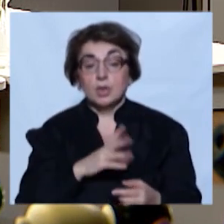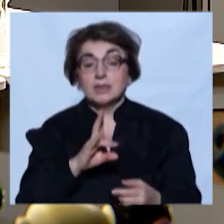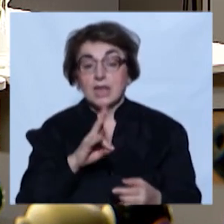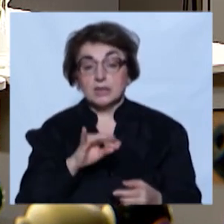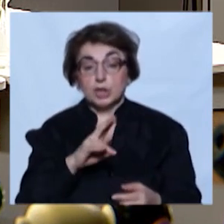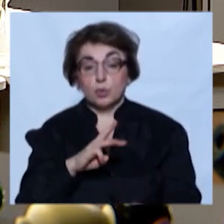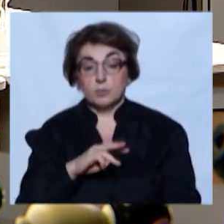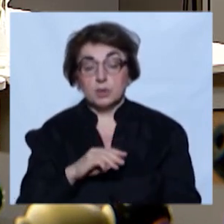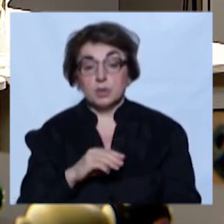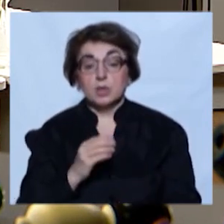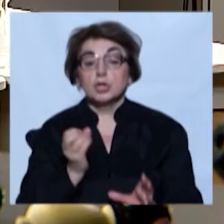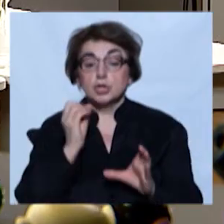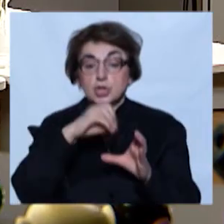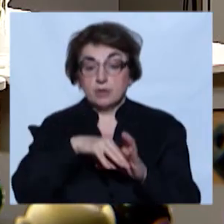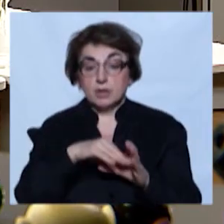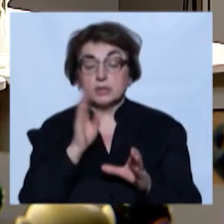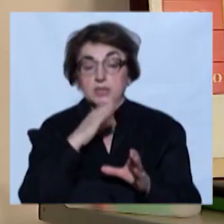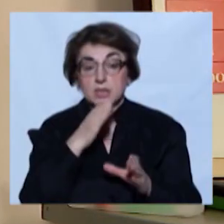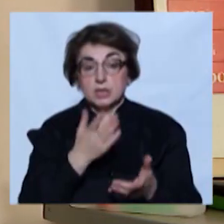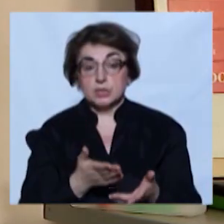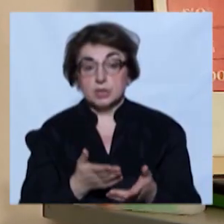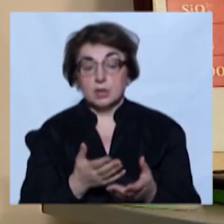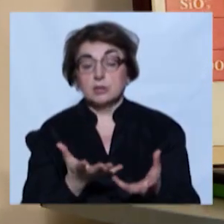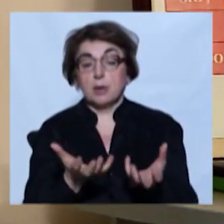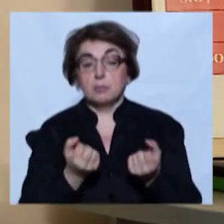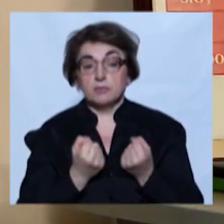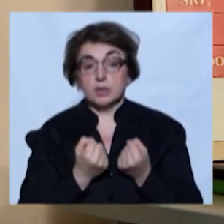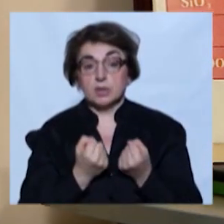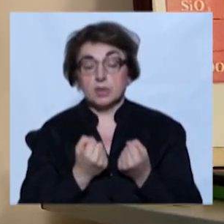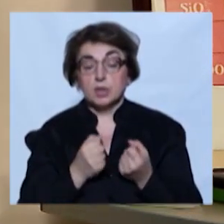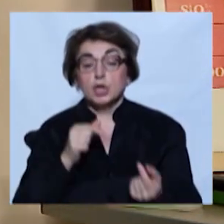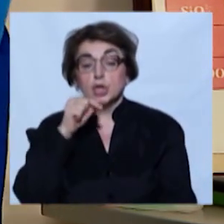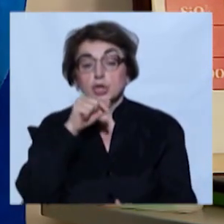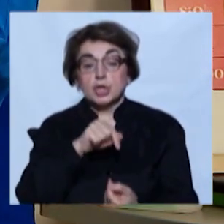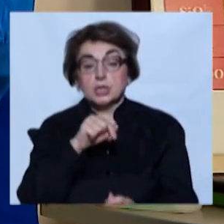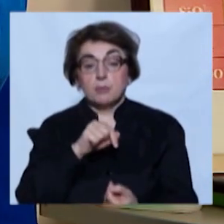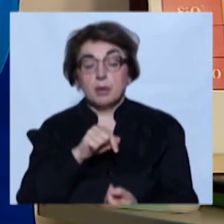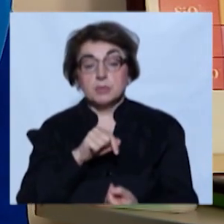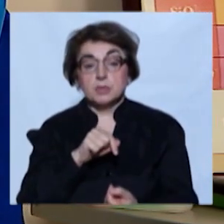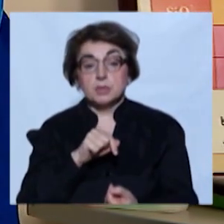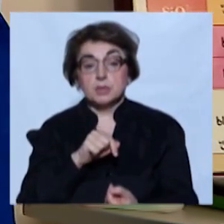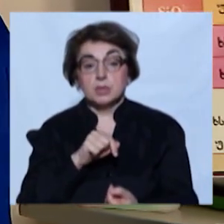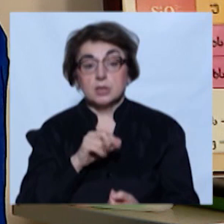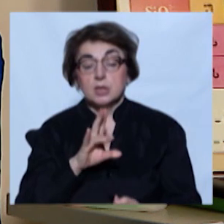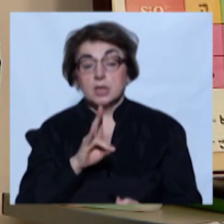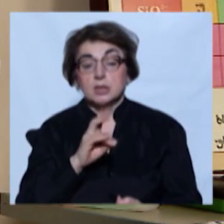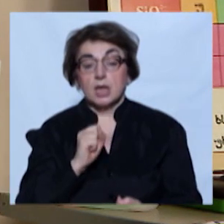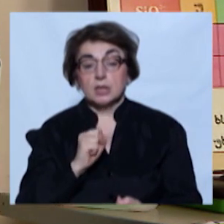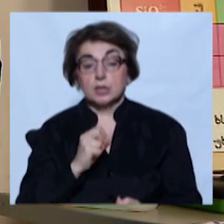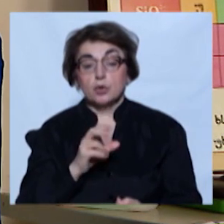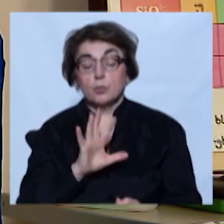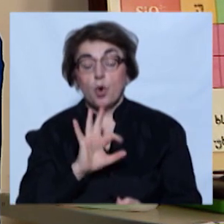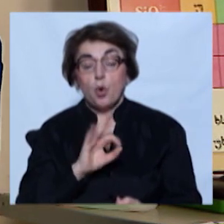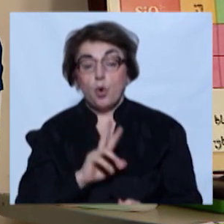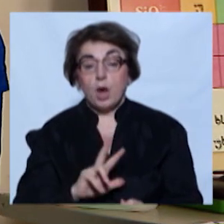ნატრიუმი, მოვათავსეთ წყალში და მივიღეთ შესაბამისი ნატრიუმ